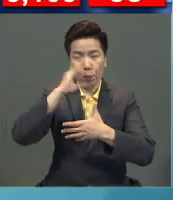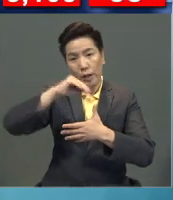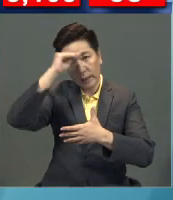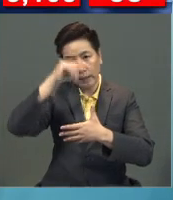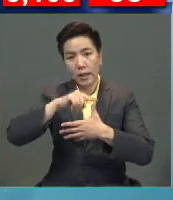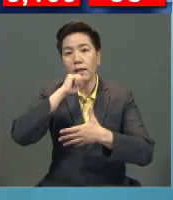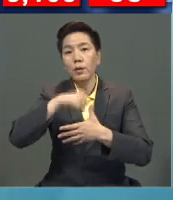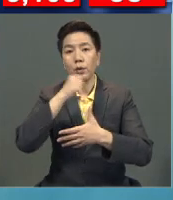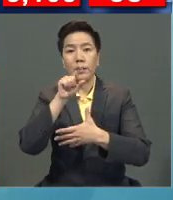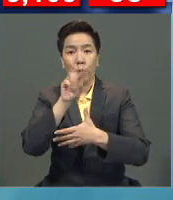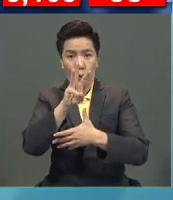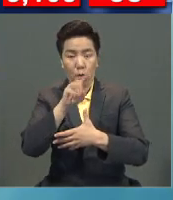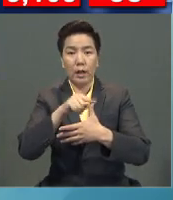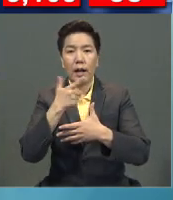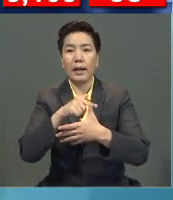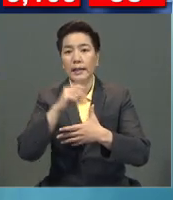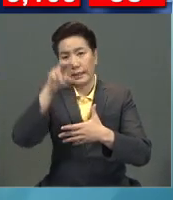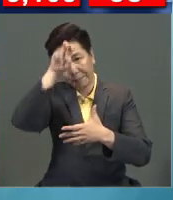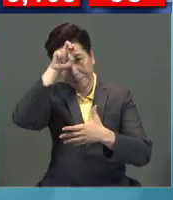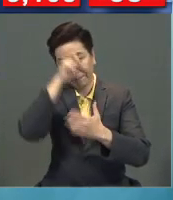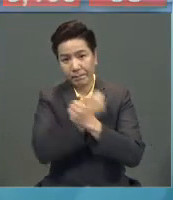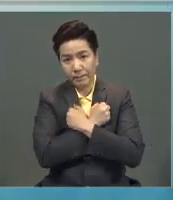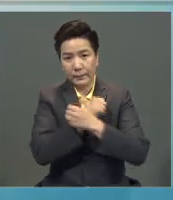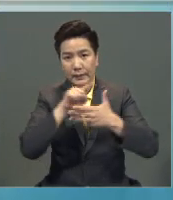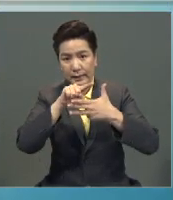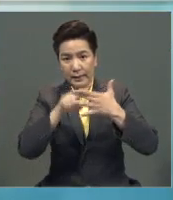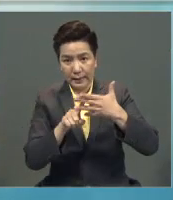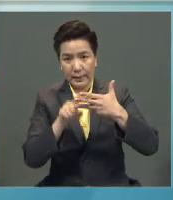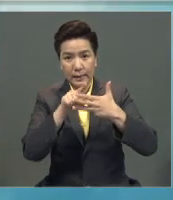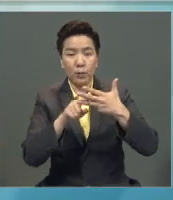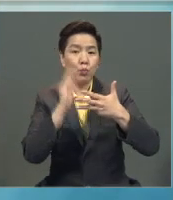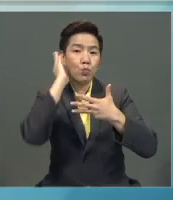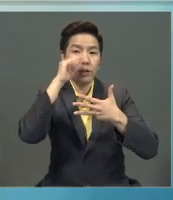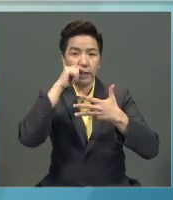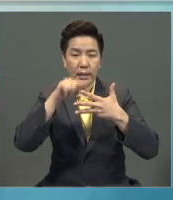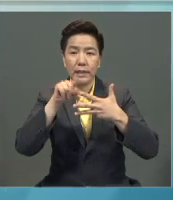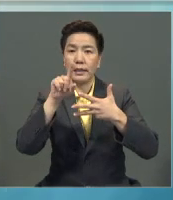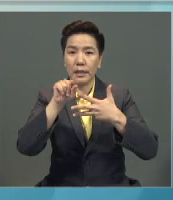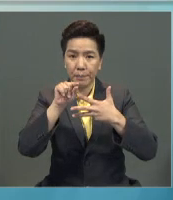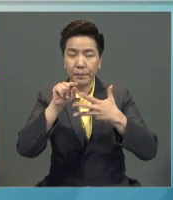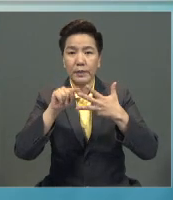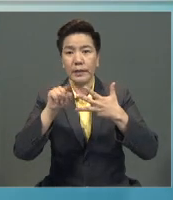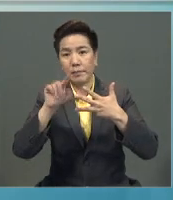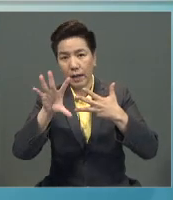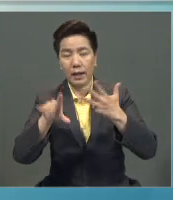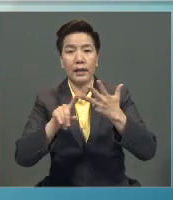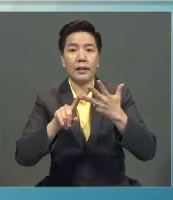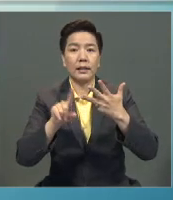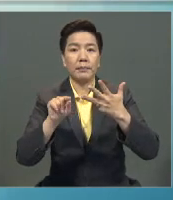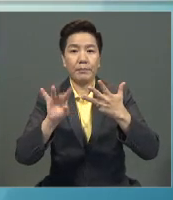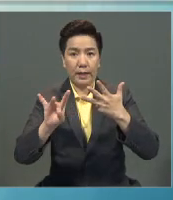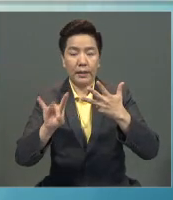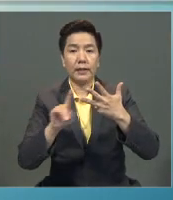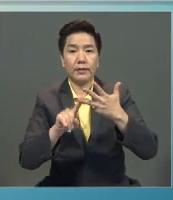คนก็เดินทางกลับมาจากต่างประเทศค่ะมีชายไทยกลับมาจากญี่ปุ่นนะคะเป็นนักศึกษาอายุ26ปีแล้วก็มาจากอียิปต์ 3คนทั้งหมดก็เป็นนักศึกษาชายไทยอายุ 20 25และ